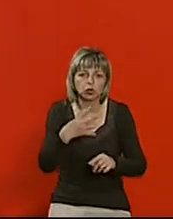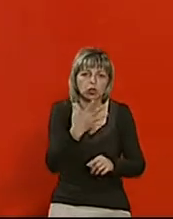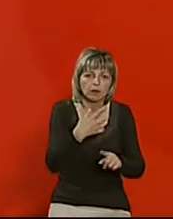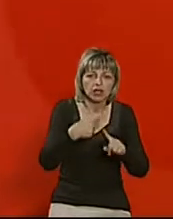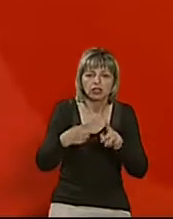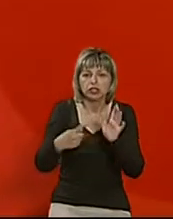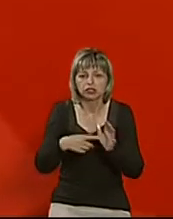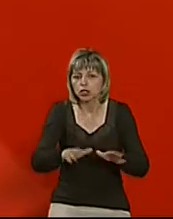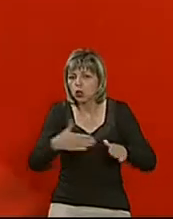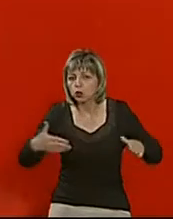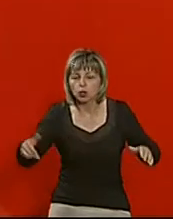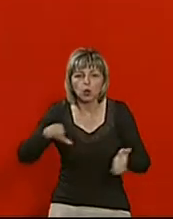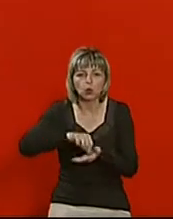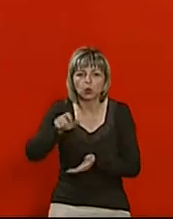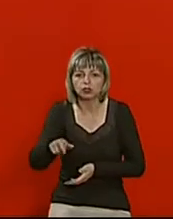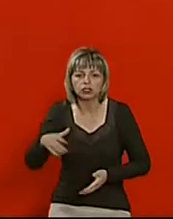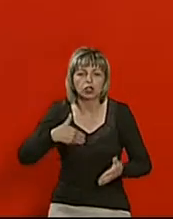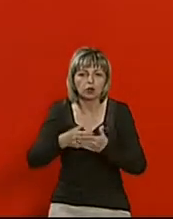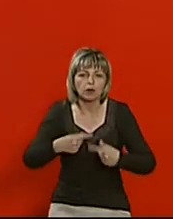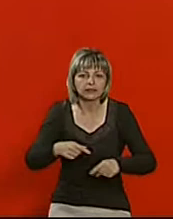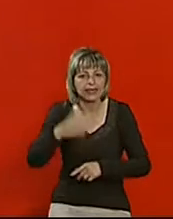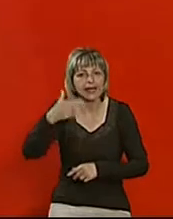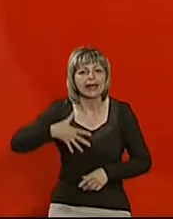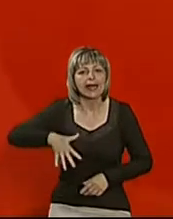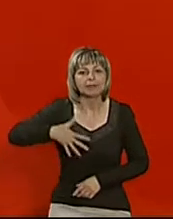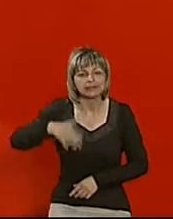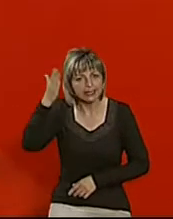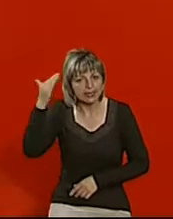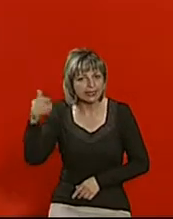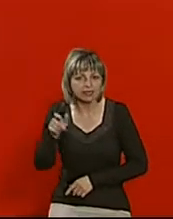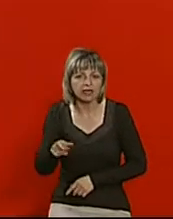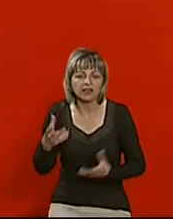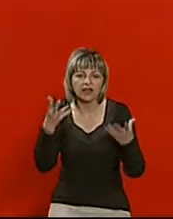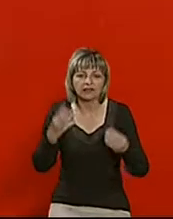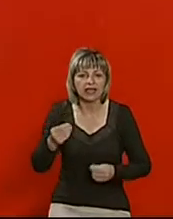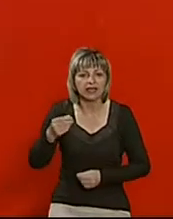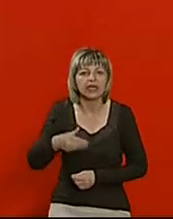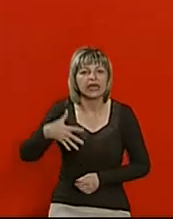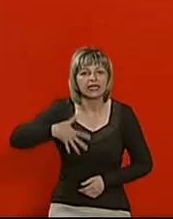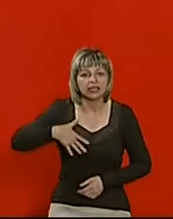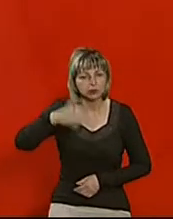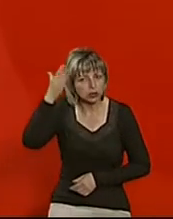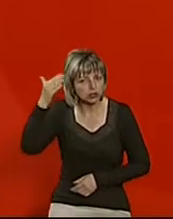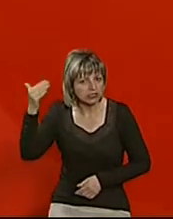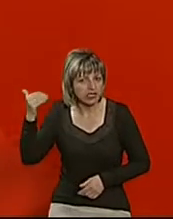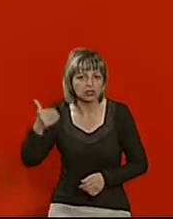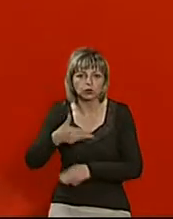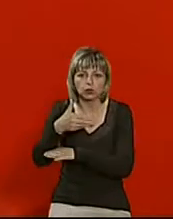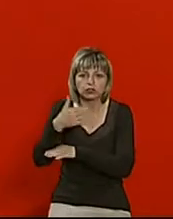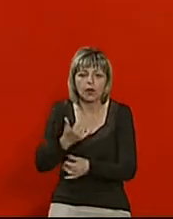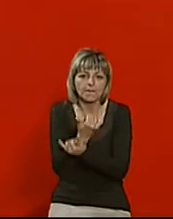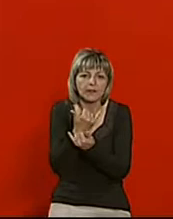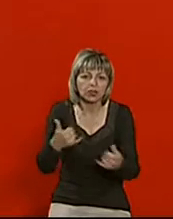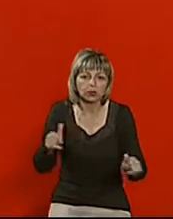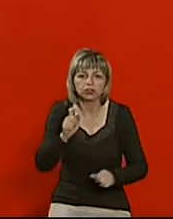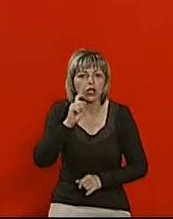6 метрів розгорнули учасники громадської організації «Кримські татари». У день кримського татарського стяга пригощали лучан стравами